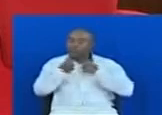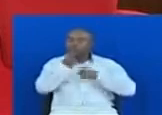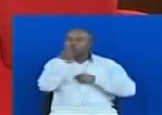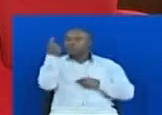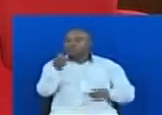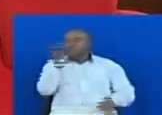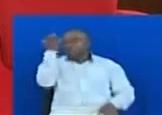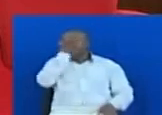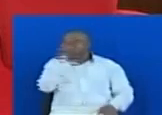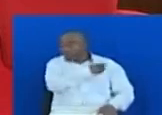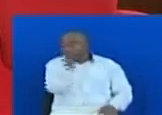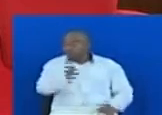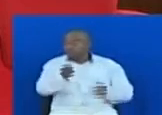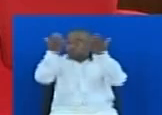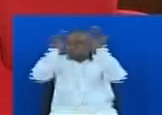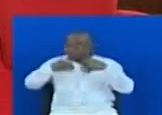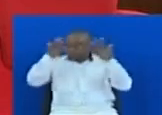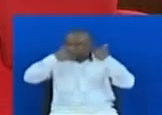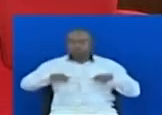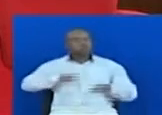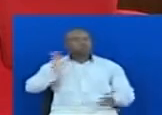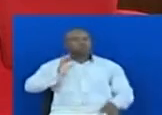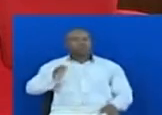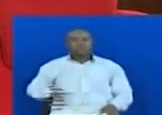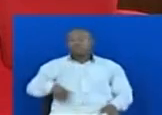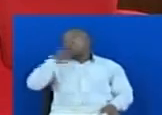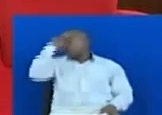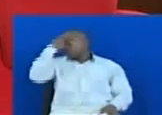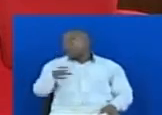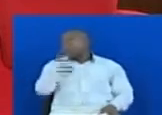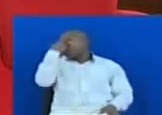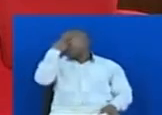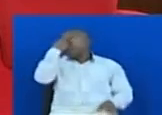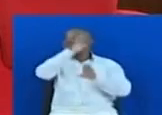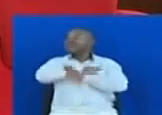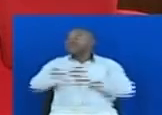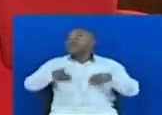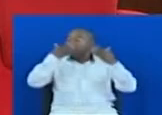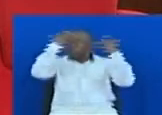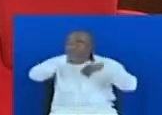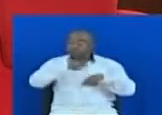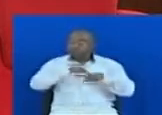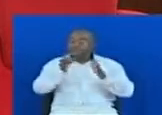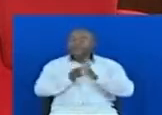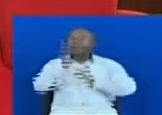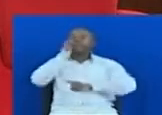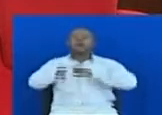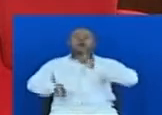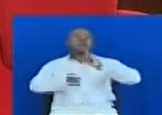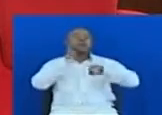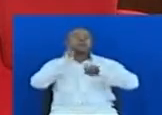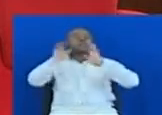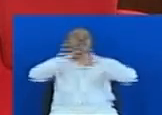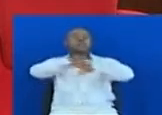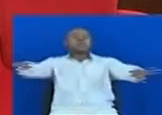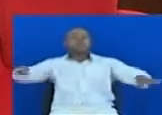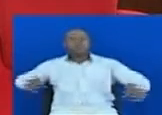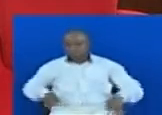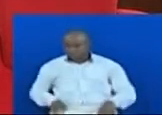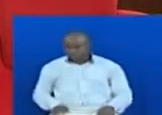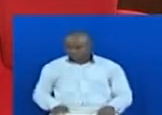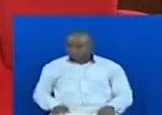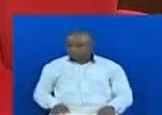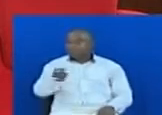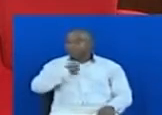hawa sije wakatuchafua tena sisi wabunge. Tunaamini Dodoma ni salama hata ukitembea saa 8. Mheshimiwa Spika, nilikuwa